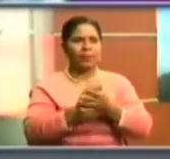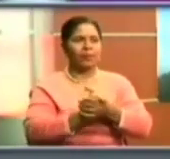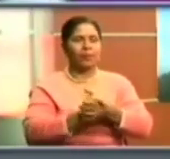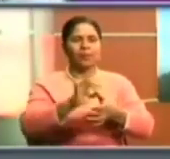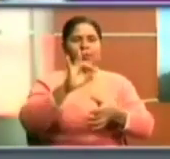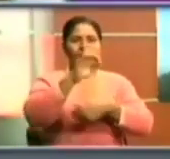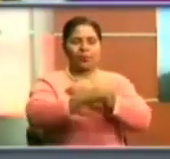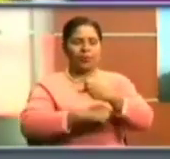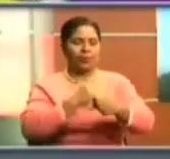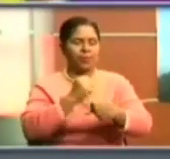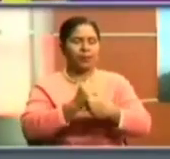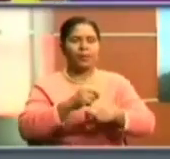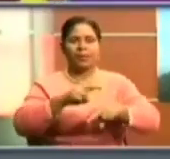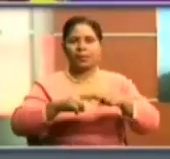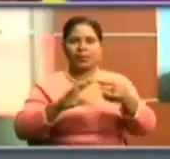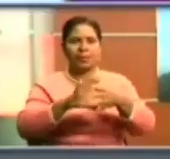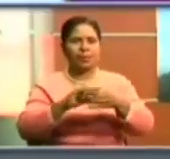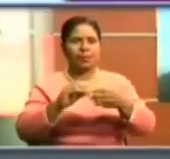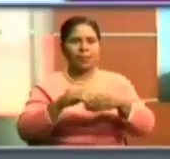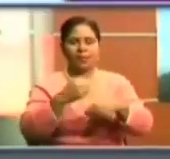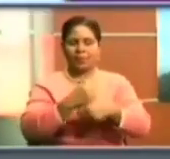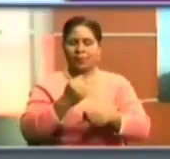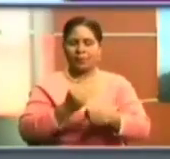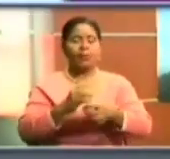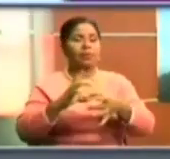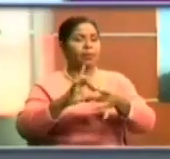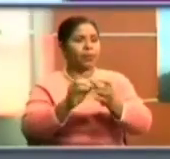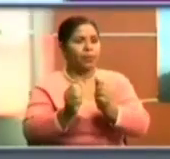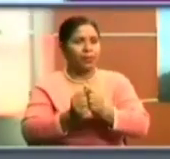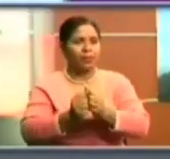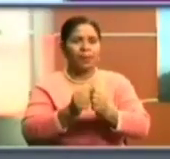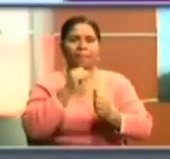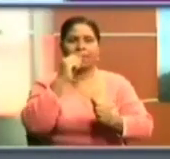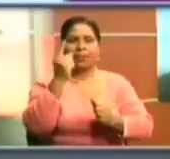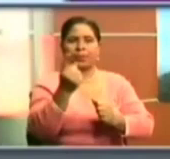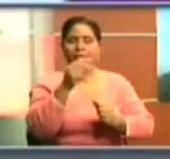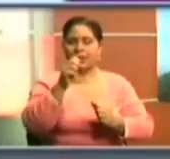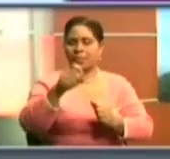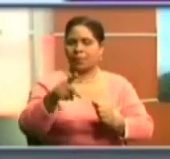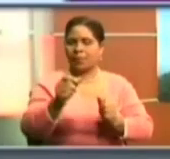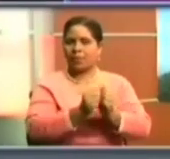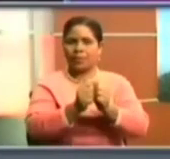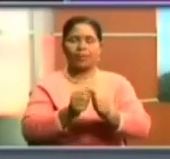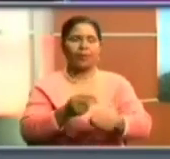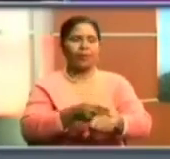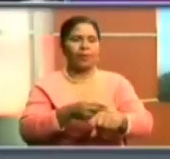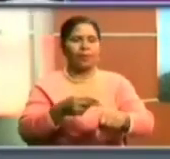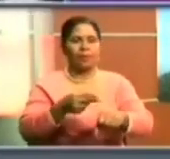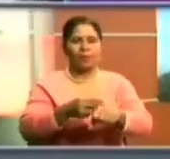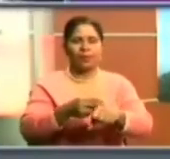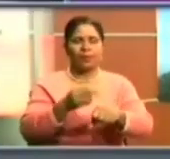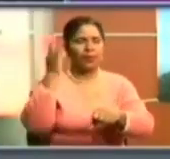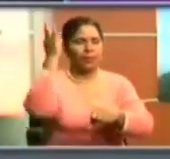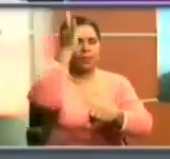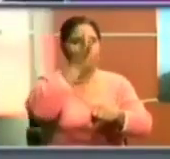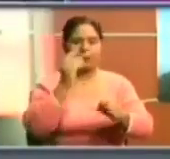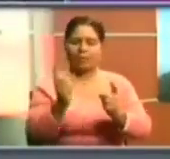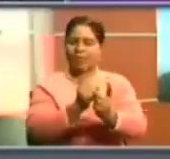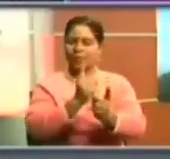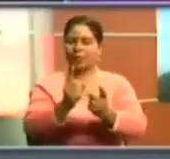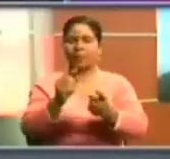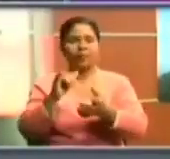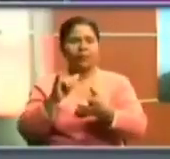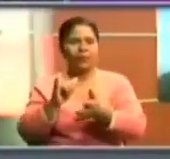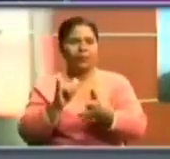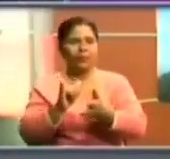8 années depuis que Chita Palais est fait dans le domaine coopération décentralisée entre le pays la France et Haïti. Une rencontre comme ça d'après le ministre